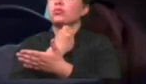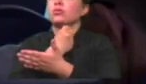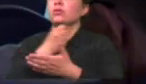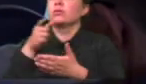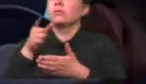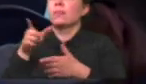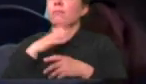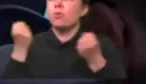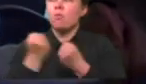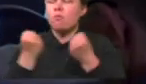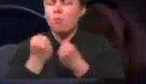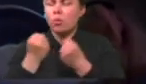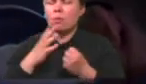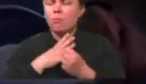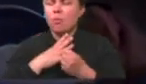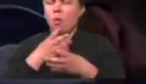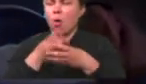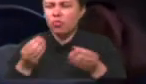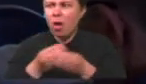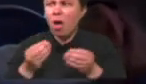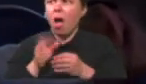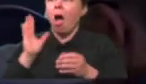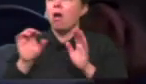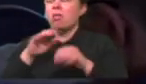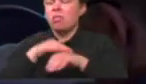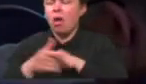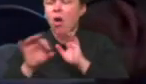w skali bardzo, bardzo dużej. No ale na szczęście od